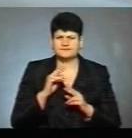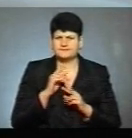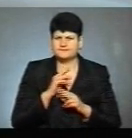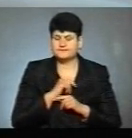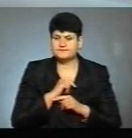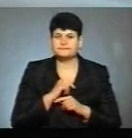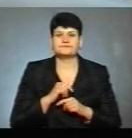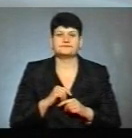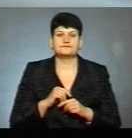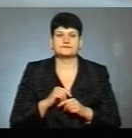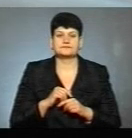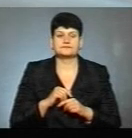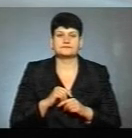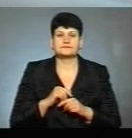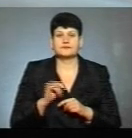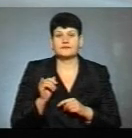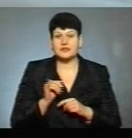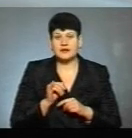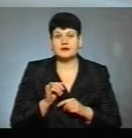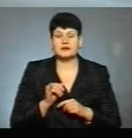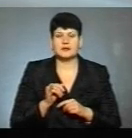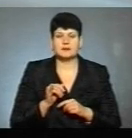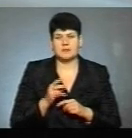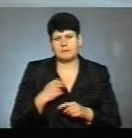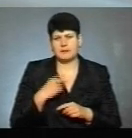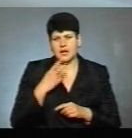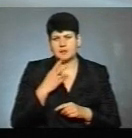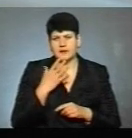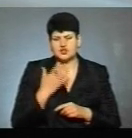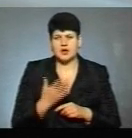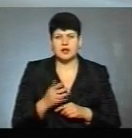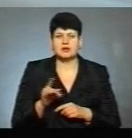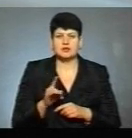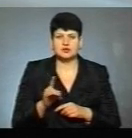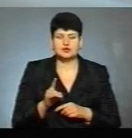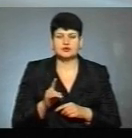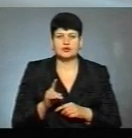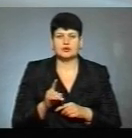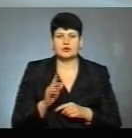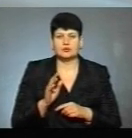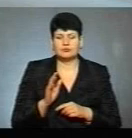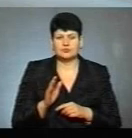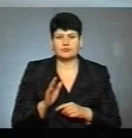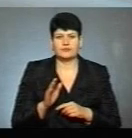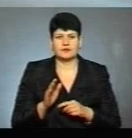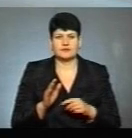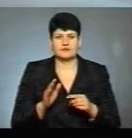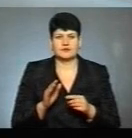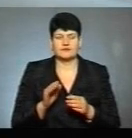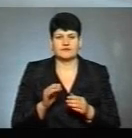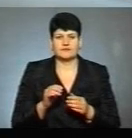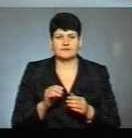необережно. І ми передбачали, що вже тут щось доходило. І ми почали тоді, кажу,